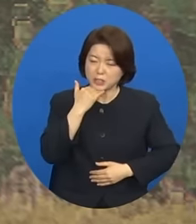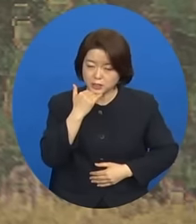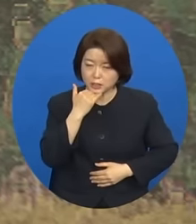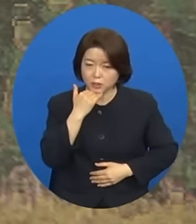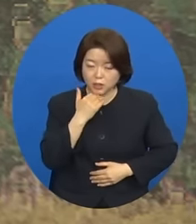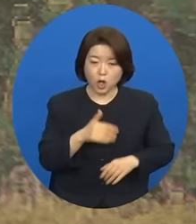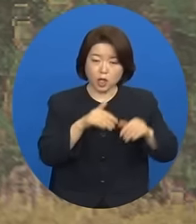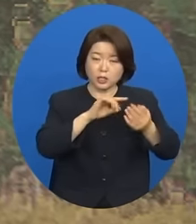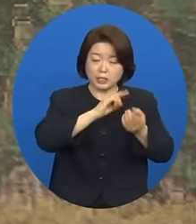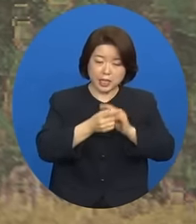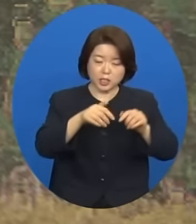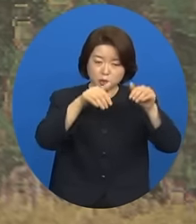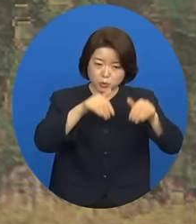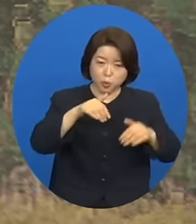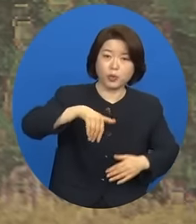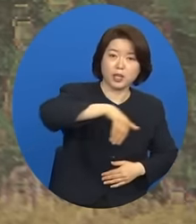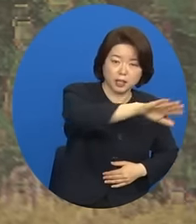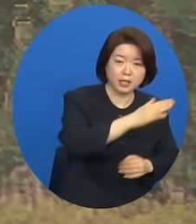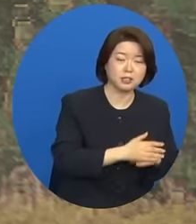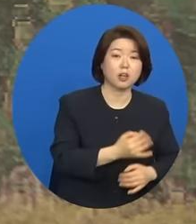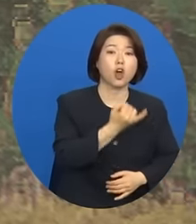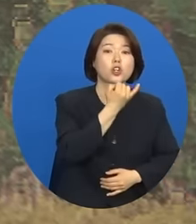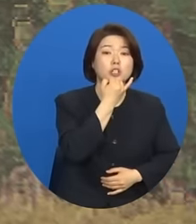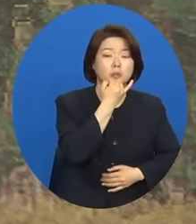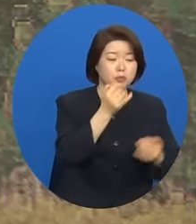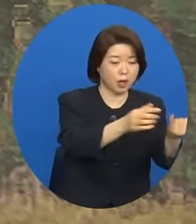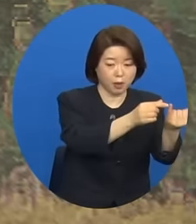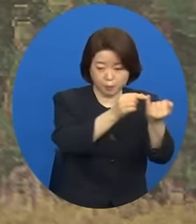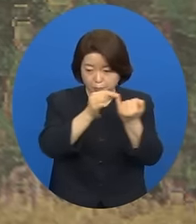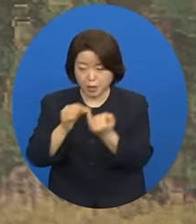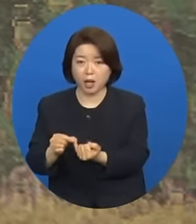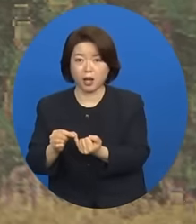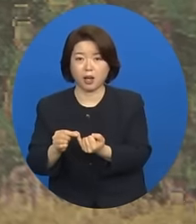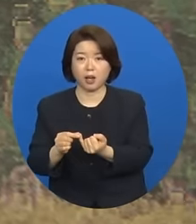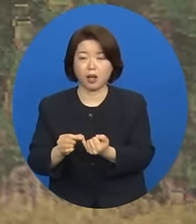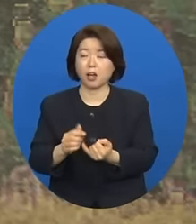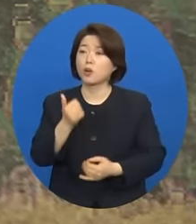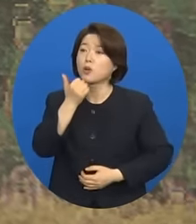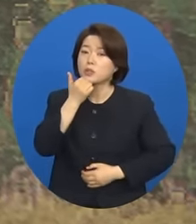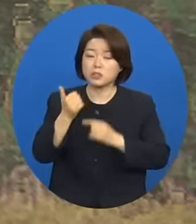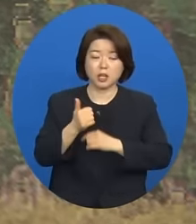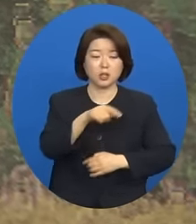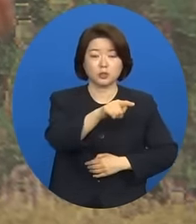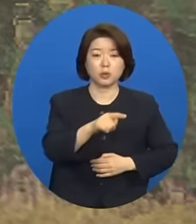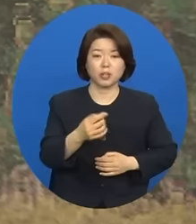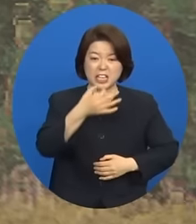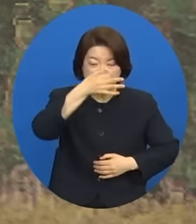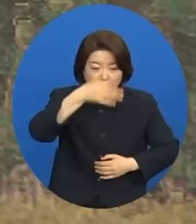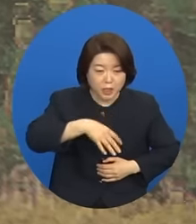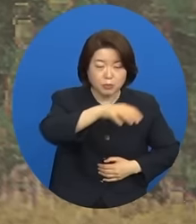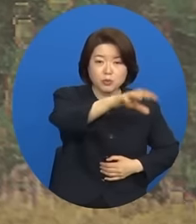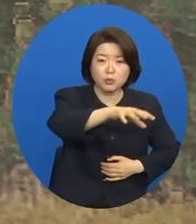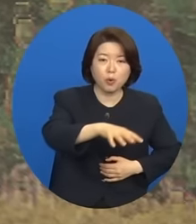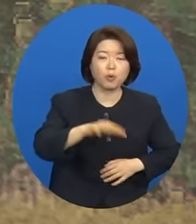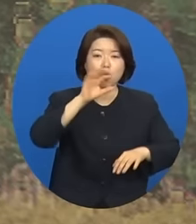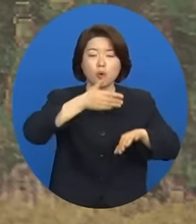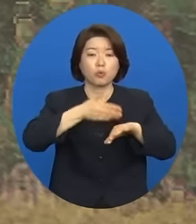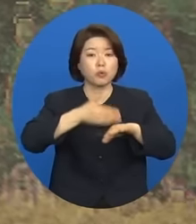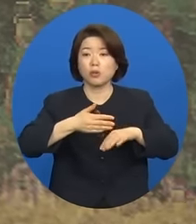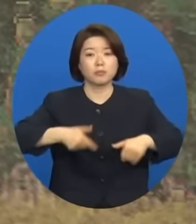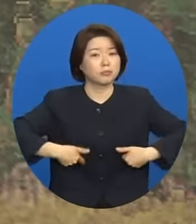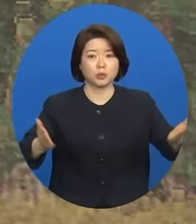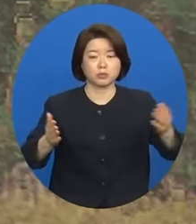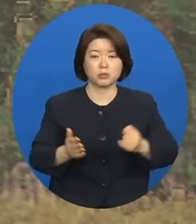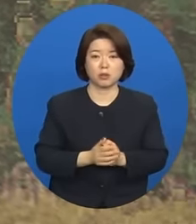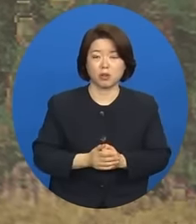가서 바단 아람으로 가서 리브가를 데려오게 된 것이죠. 그러니까 이삭에게는 바단 아람의 여정이 필요가 없어요. 아버지께 순종하거든.